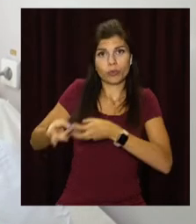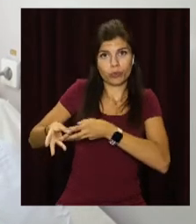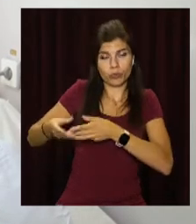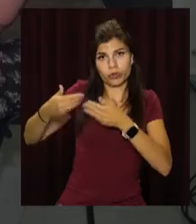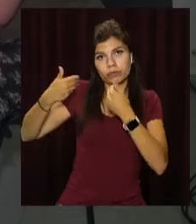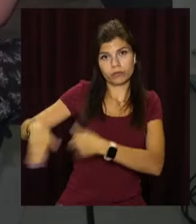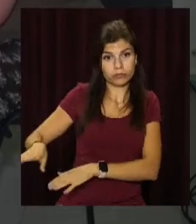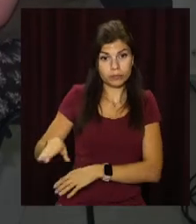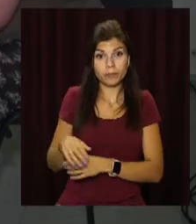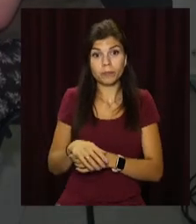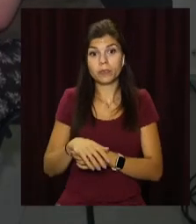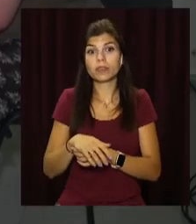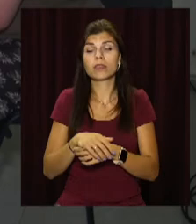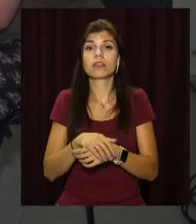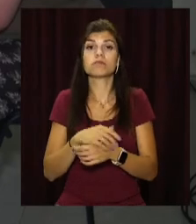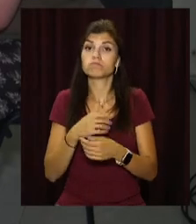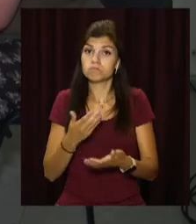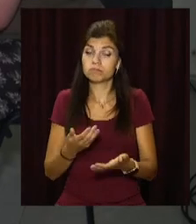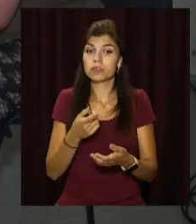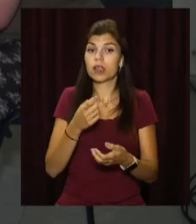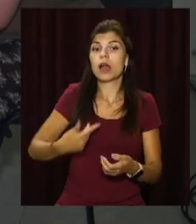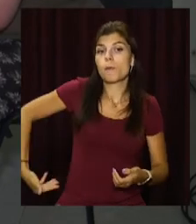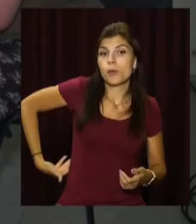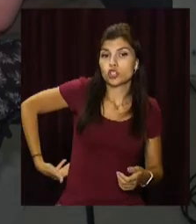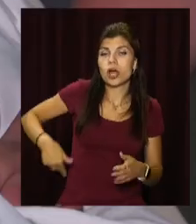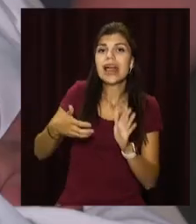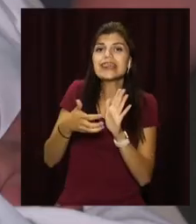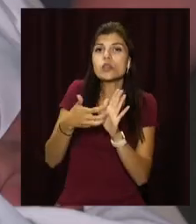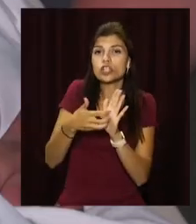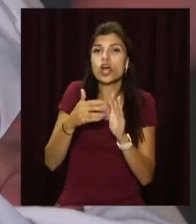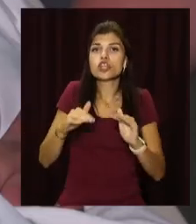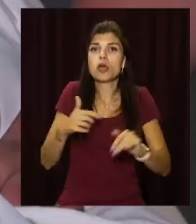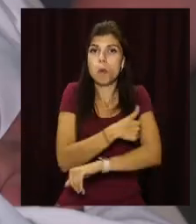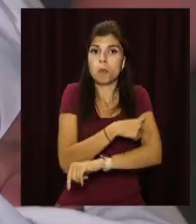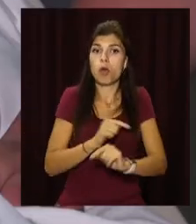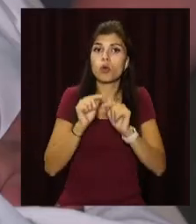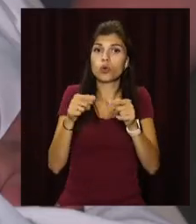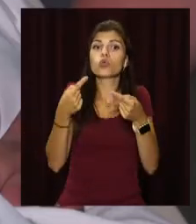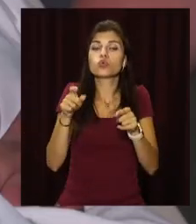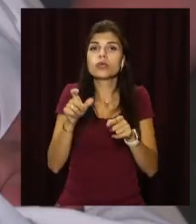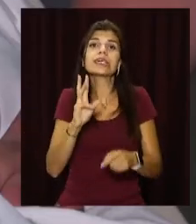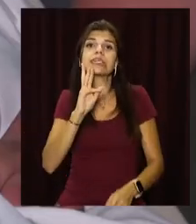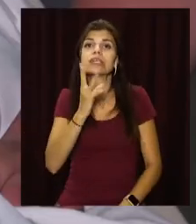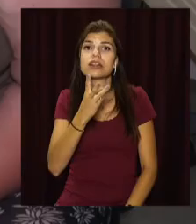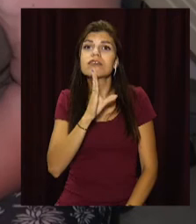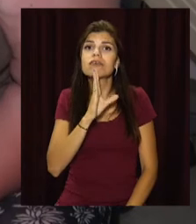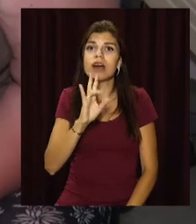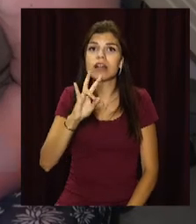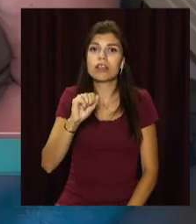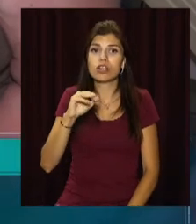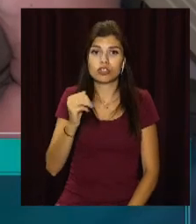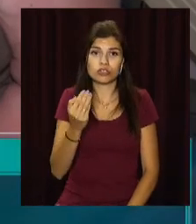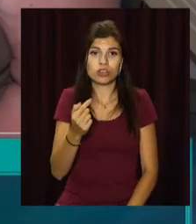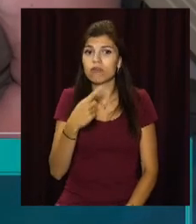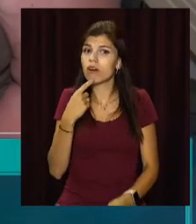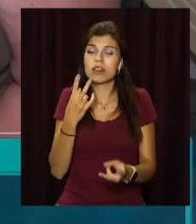дренажний мішок. Із діагнозом ниркова недостатність потрапила до обласної дитячої лікарні інша пацієнтка – 3-річна Наталка. Не кожен